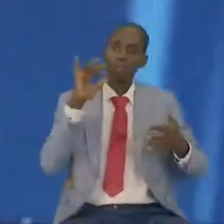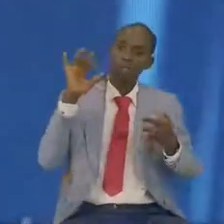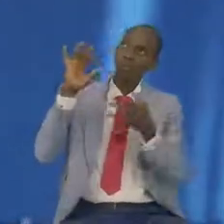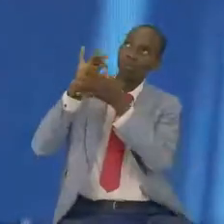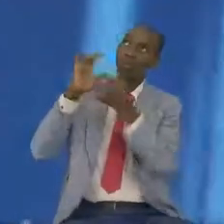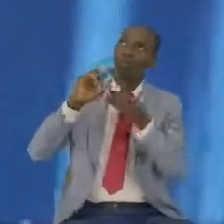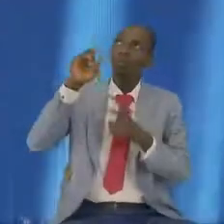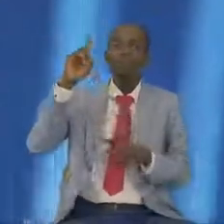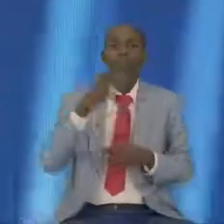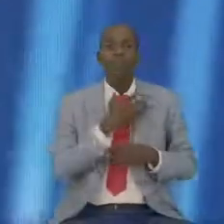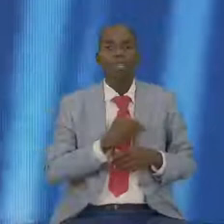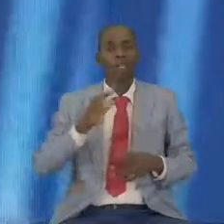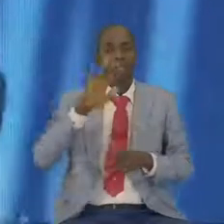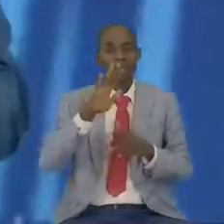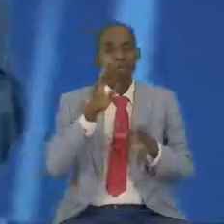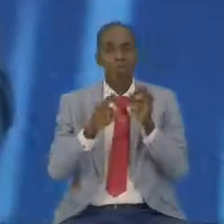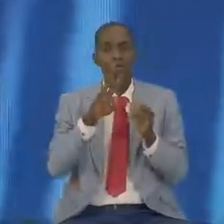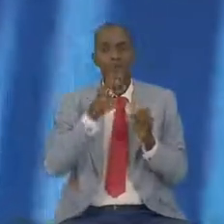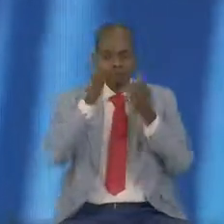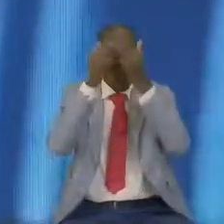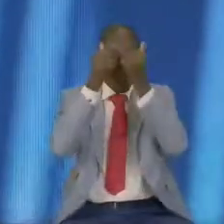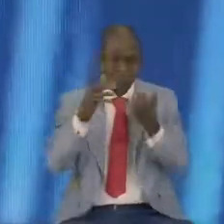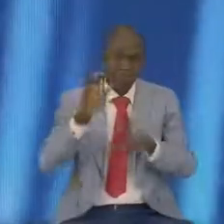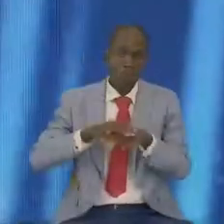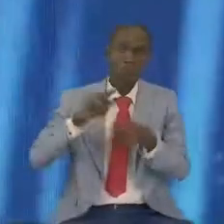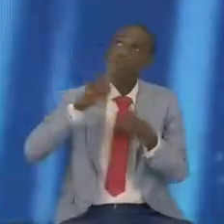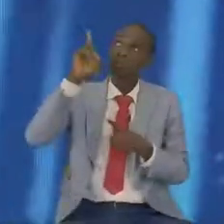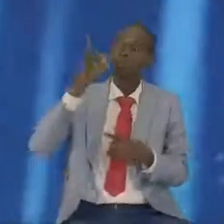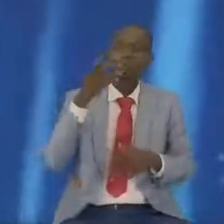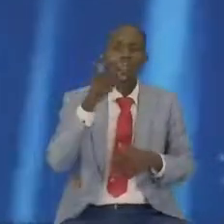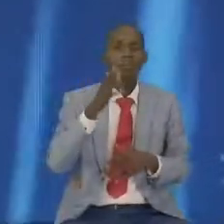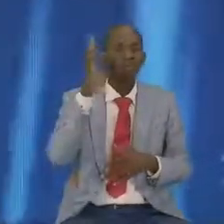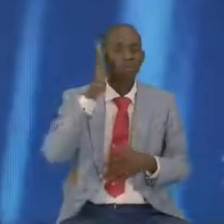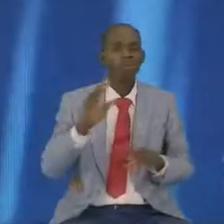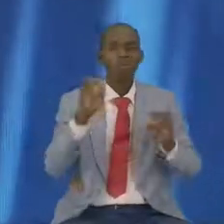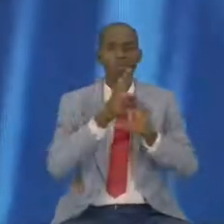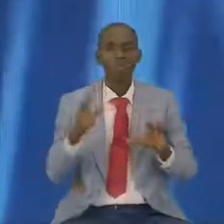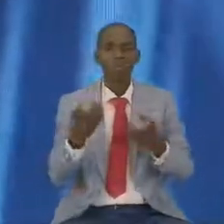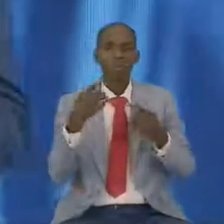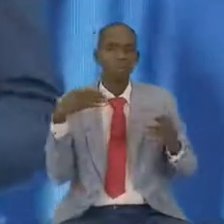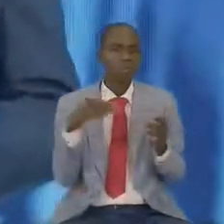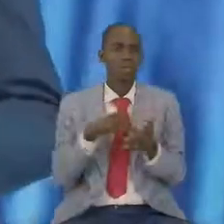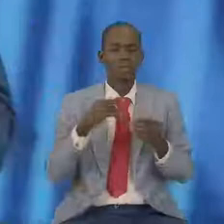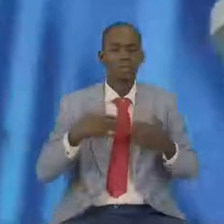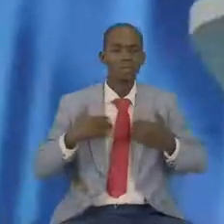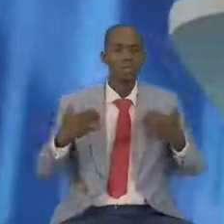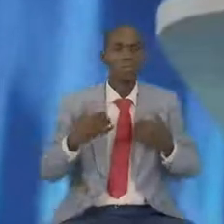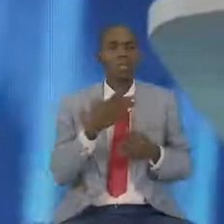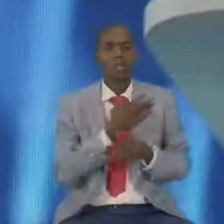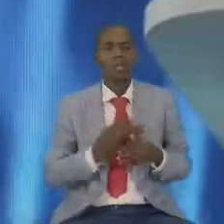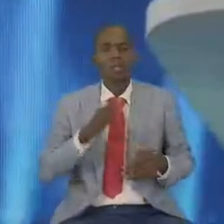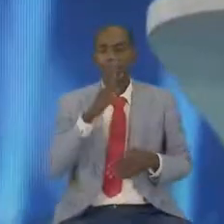lui et que tu lui es obéissant, il n'y aura rien qui avorte ni stérile dans